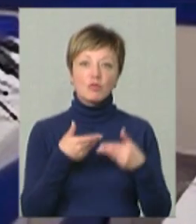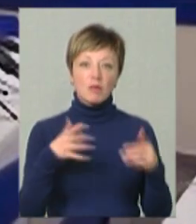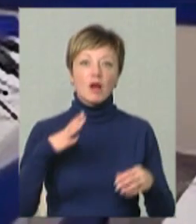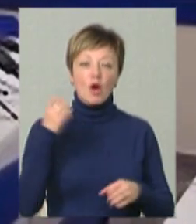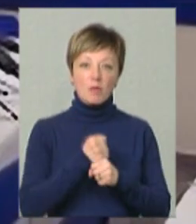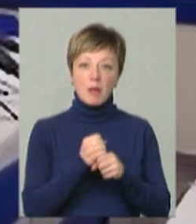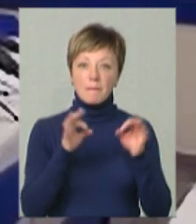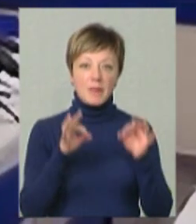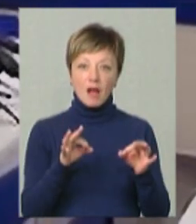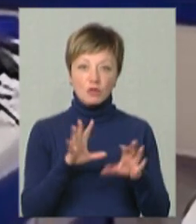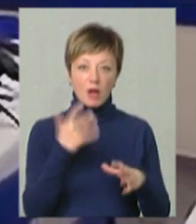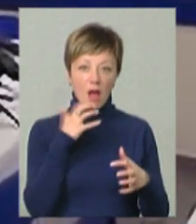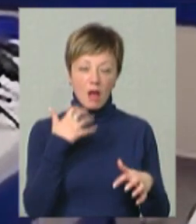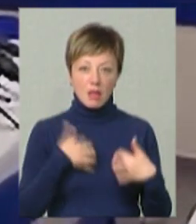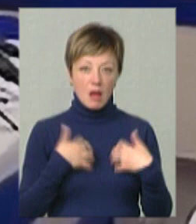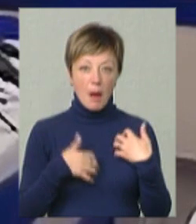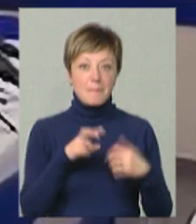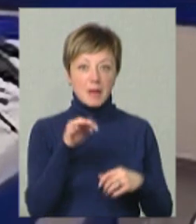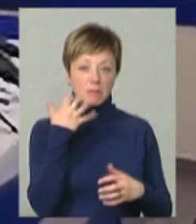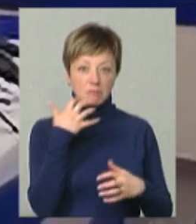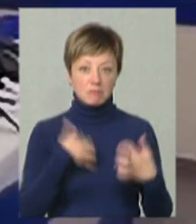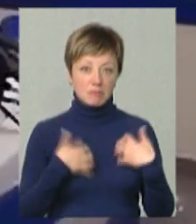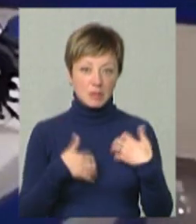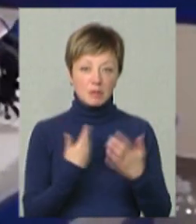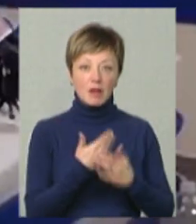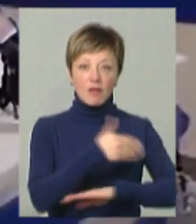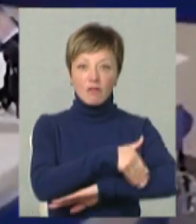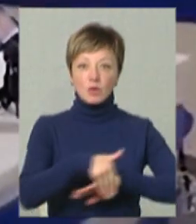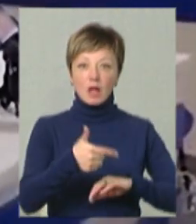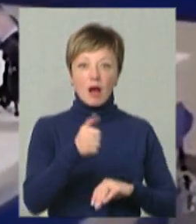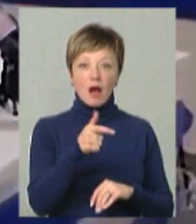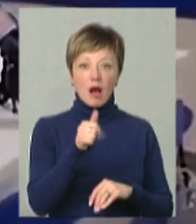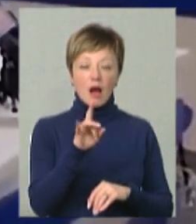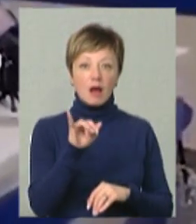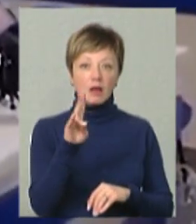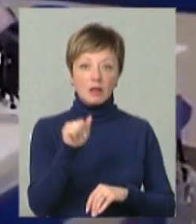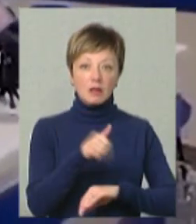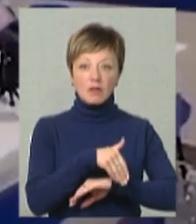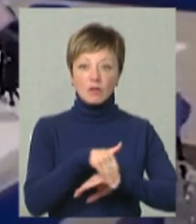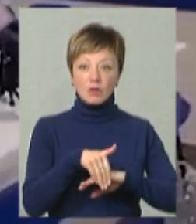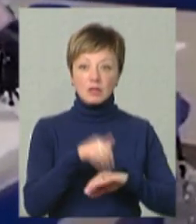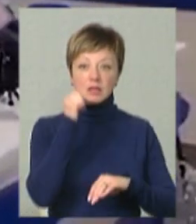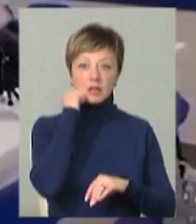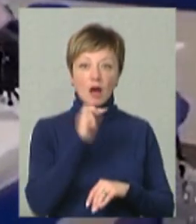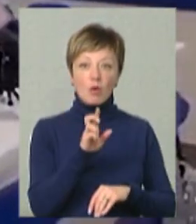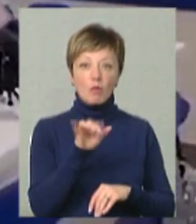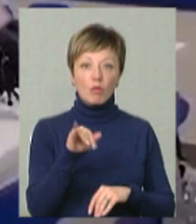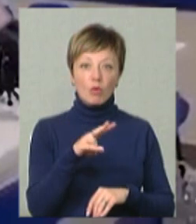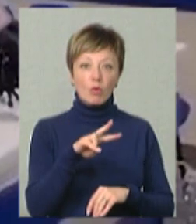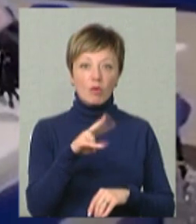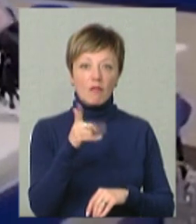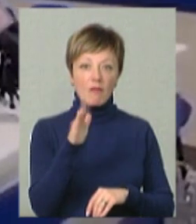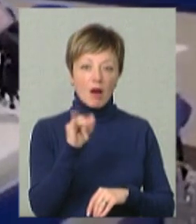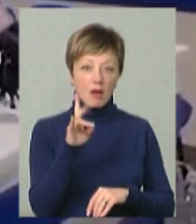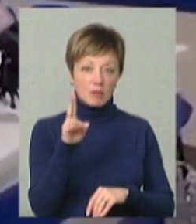що не гречкували. Бо якби ми погречкували, то, наприклад, вулиця Гагаріна називалася вулицею Старобульварною. Ну, в